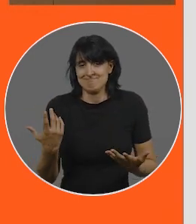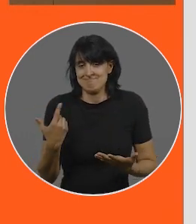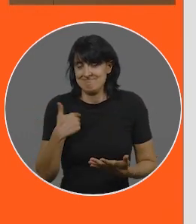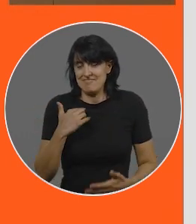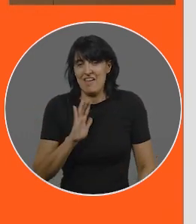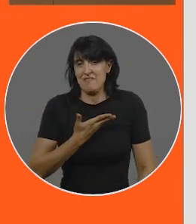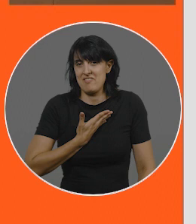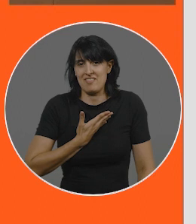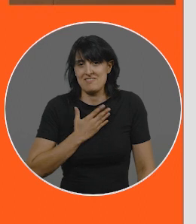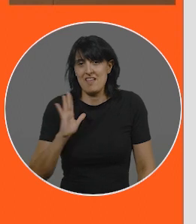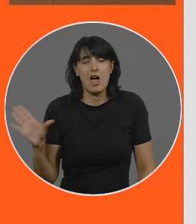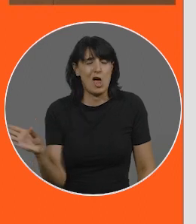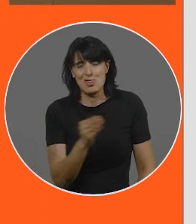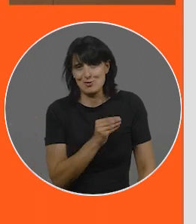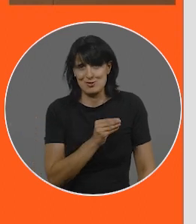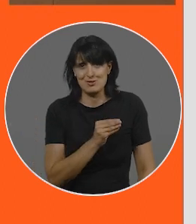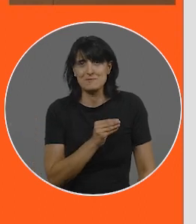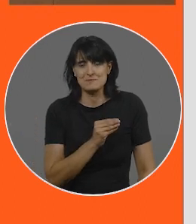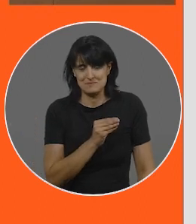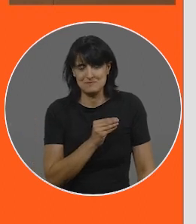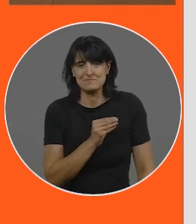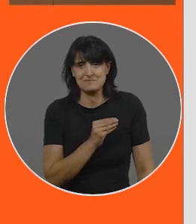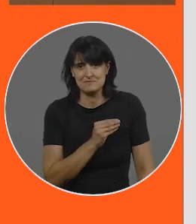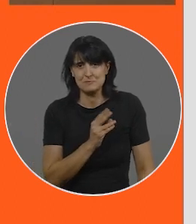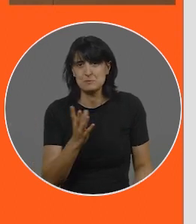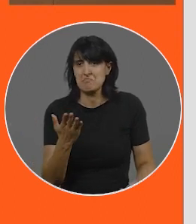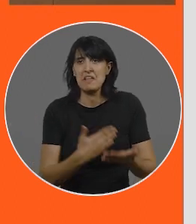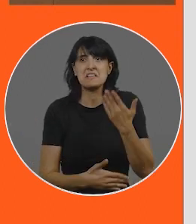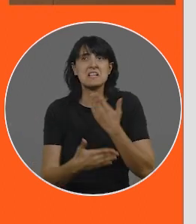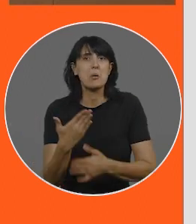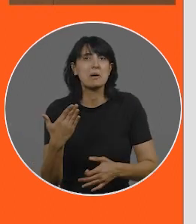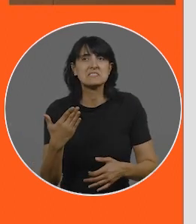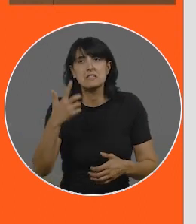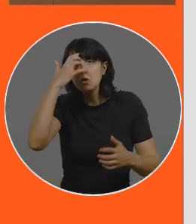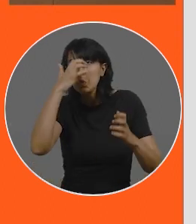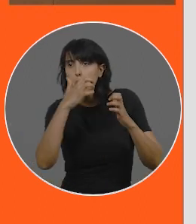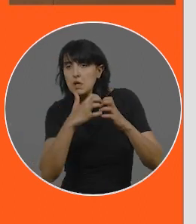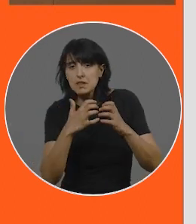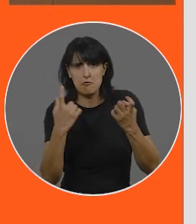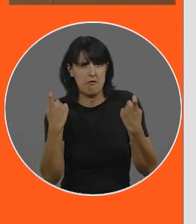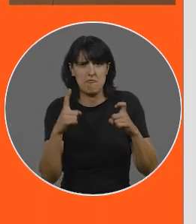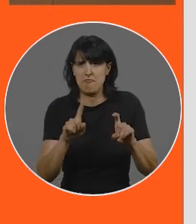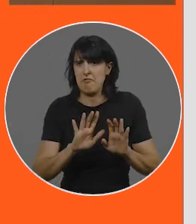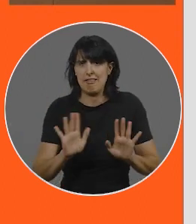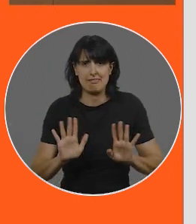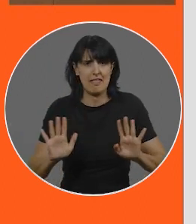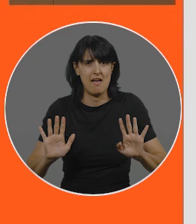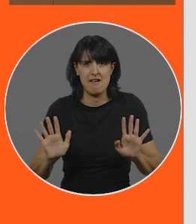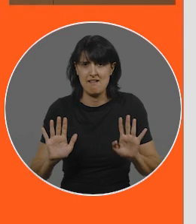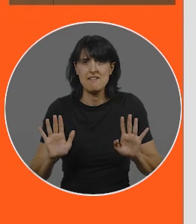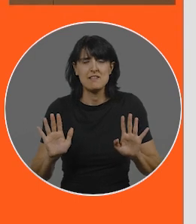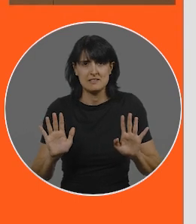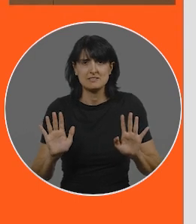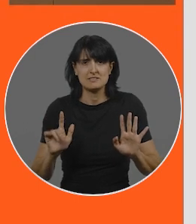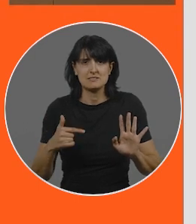Aquí ja he posat tothom, eh? Els usuaris, no mos enganyem. La comunicació clara afecta a tothom, no cal tenir discapacitat cognitiva.